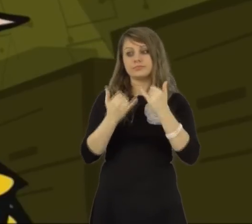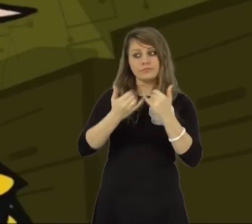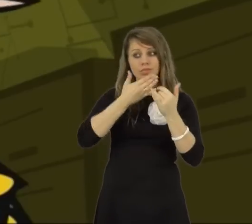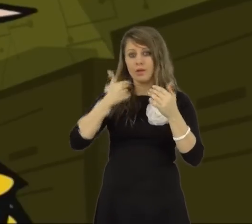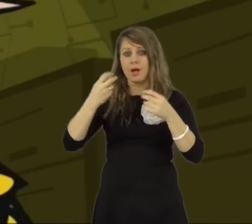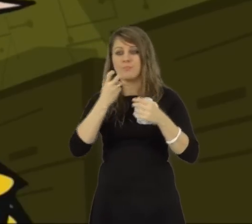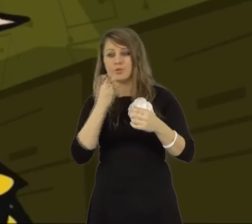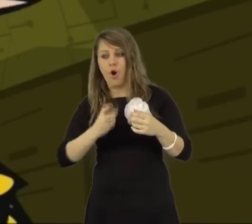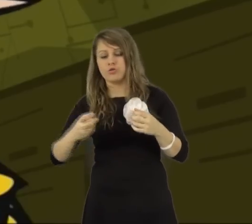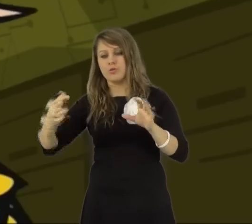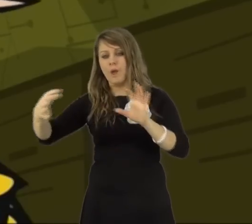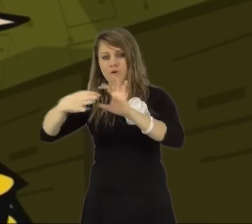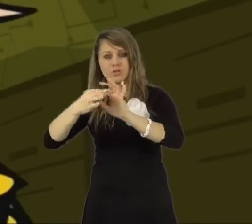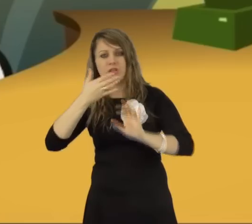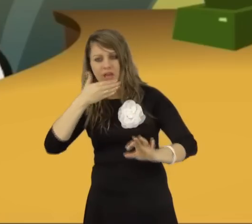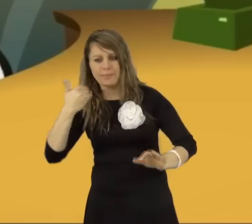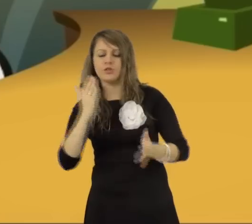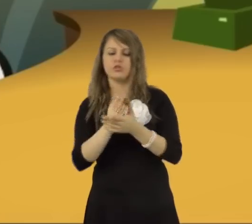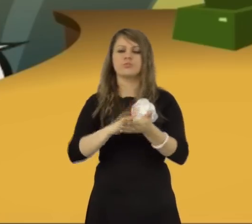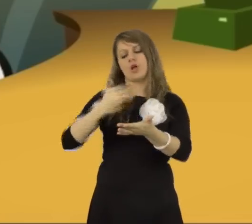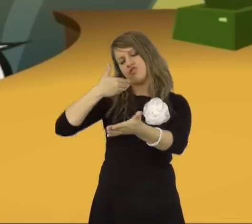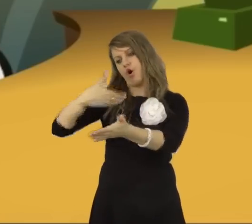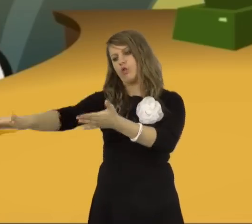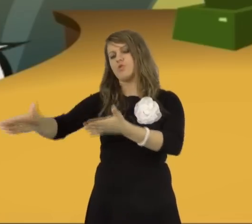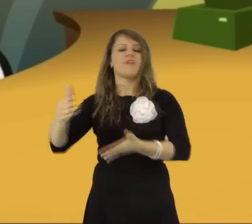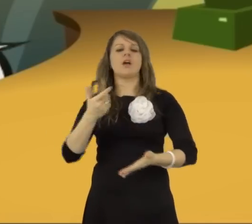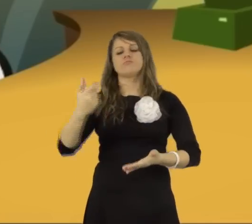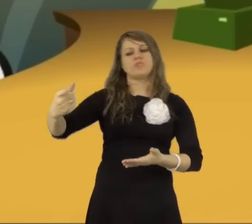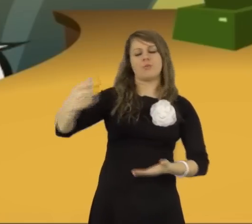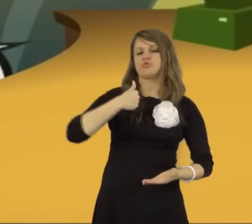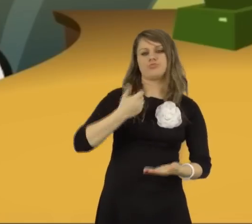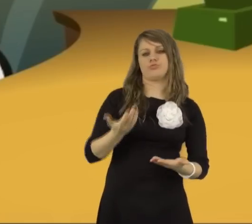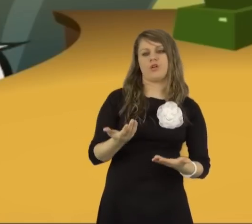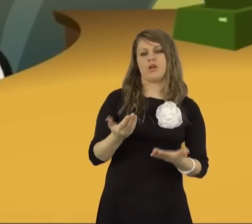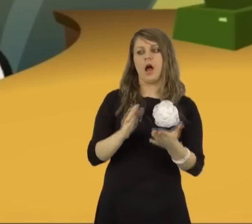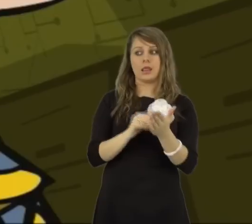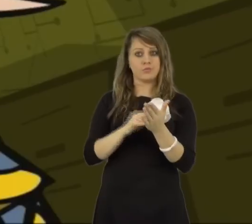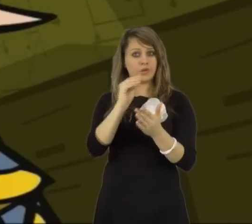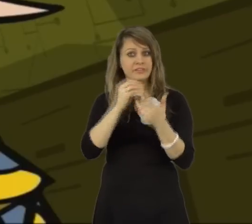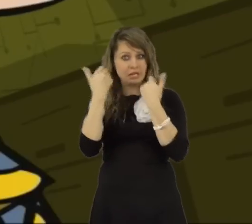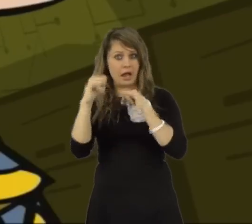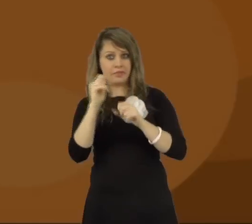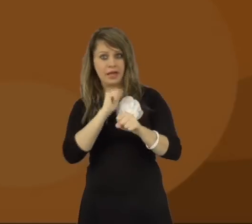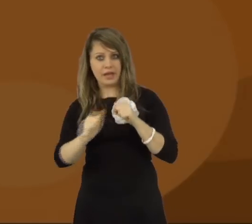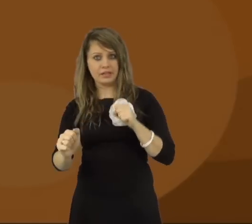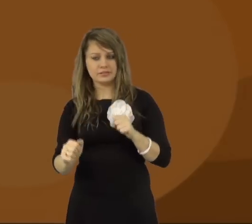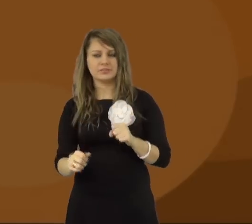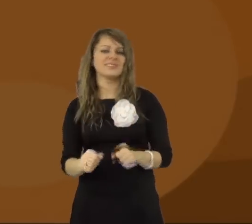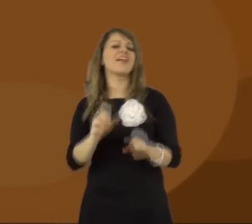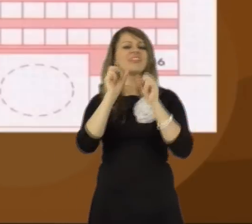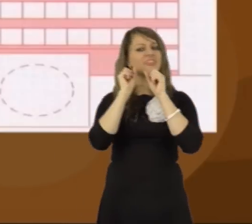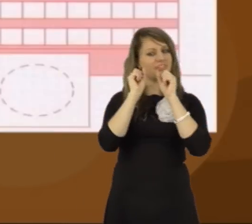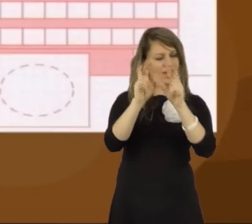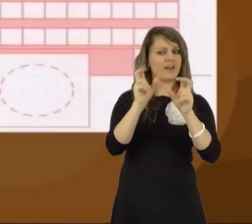możesz odmówić przyjęcia zapłaty kartą. Rozumiesz? Czy są jeszcze jakieś inne formy płatności bezgotówkowych? O tak.